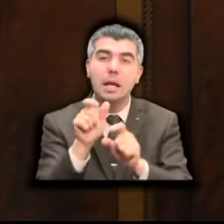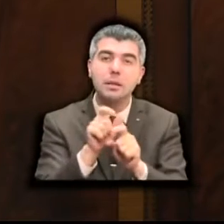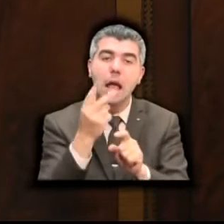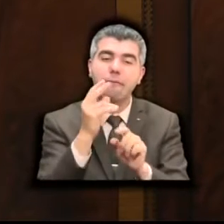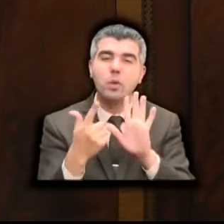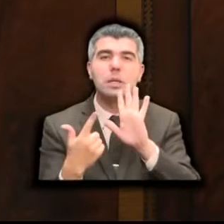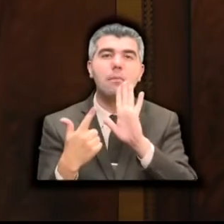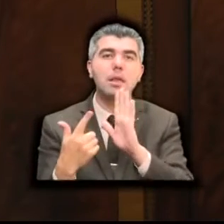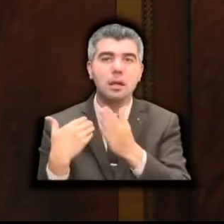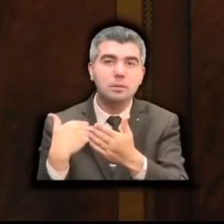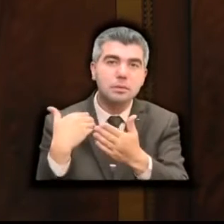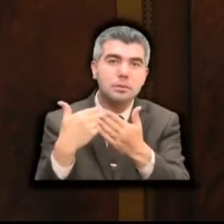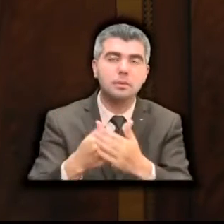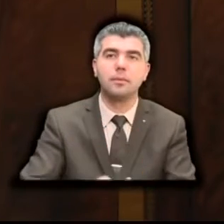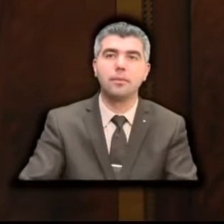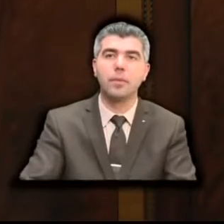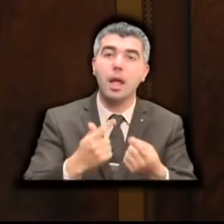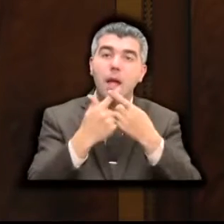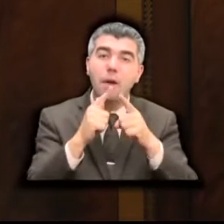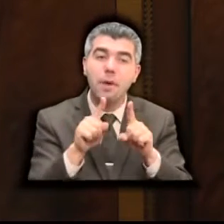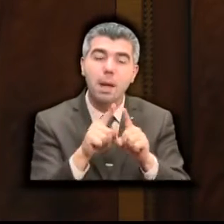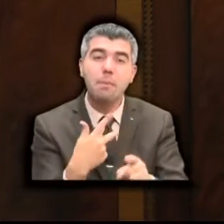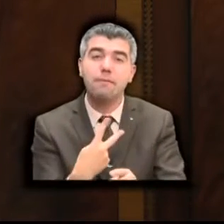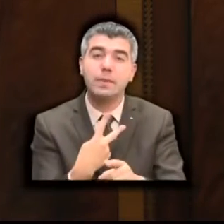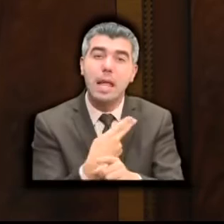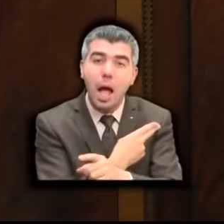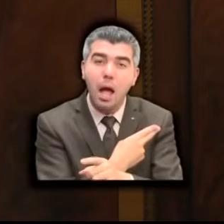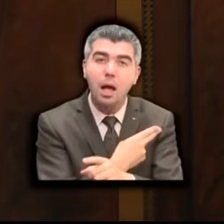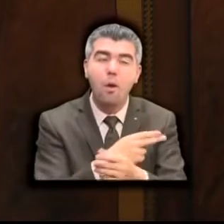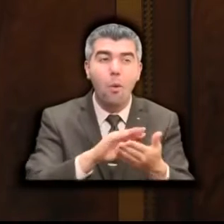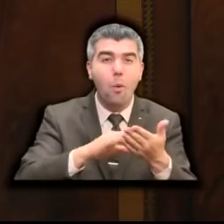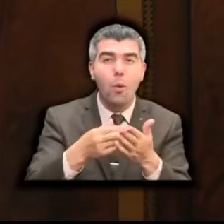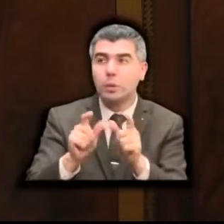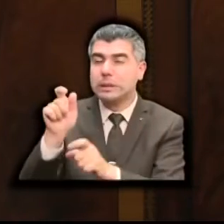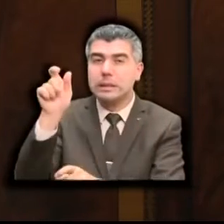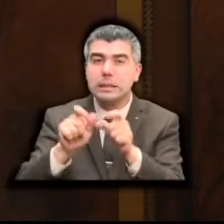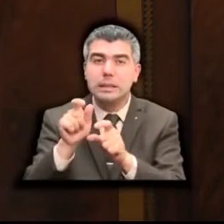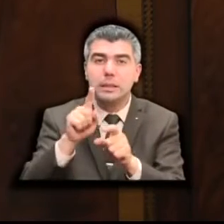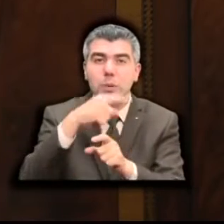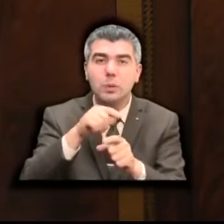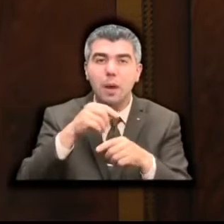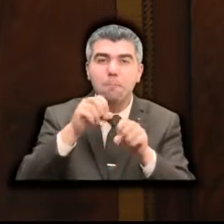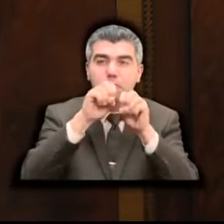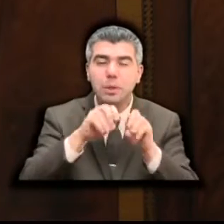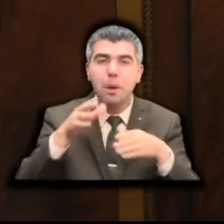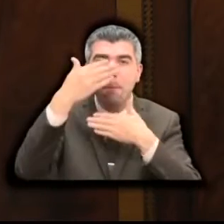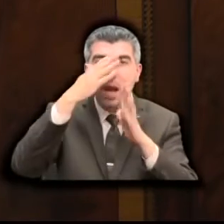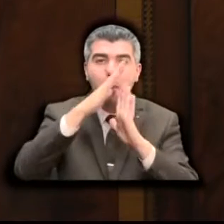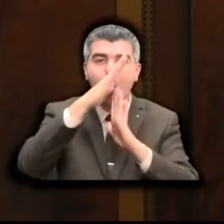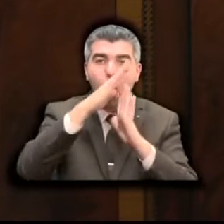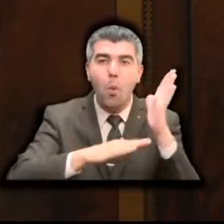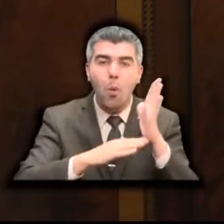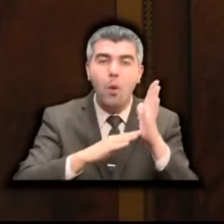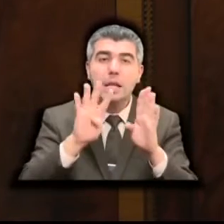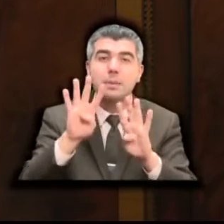2017، ونسجل كذلك أن عدد العمليات الجراحية الكبرى والنوعية بالمراكز الشفائية الجامعية بلغت 845، وعدد الخدمات الصحية